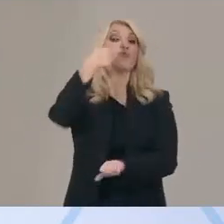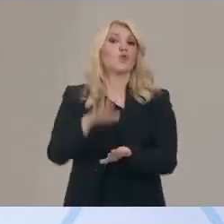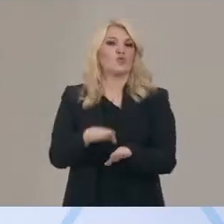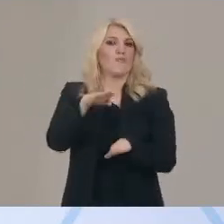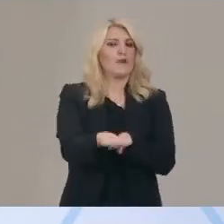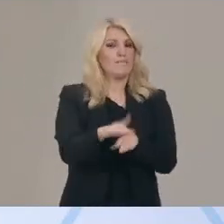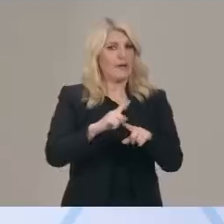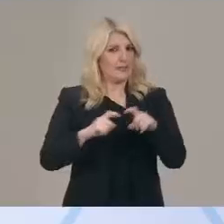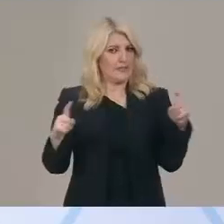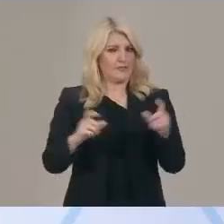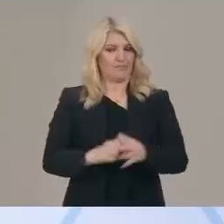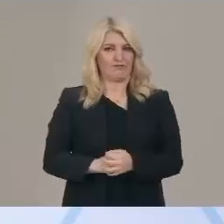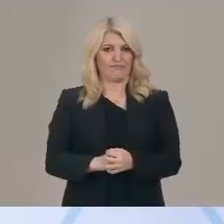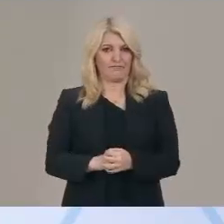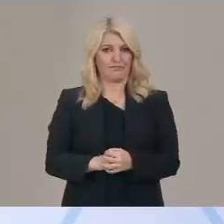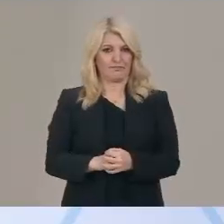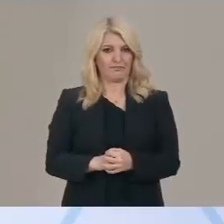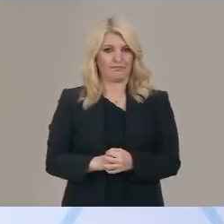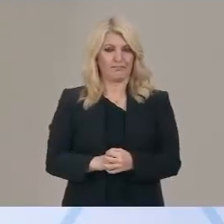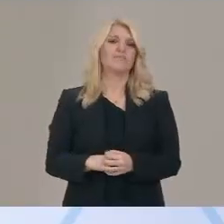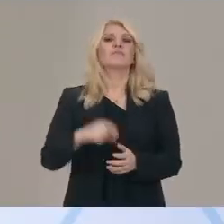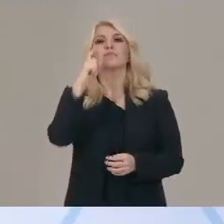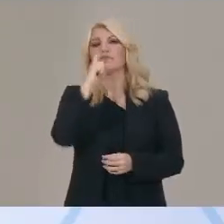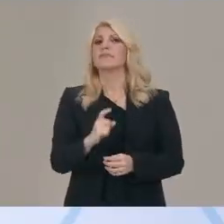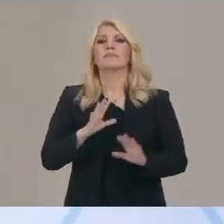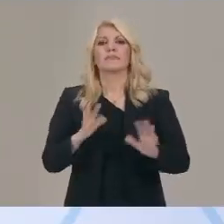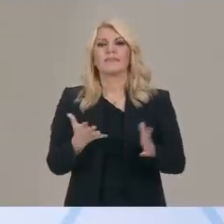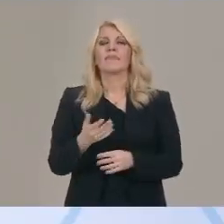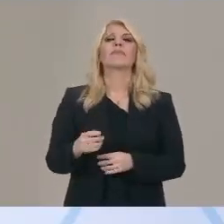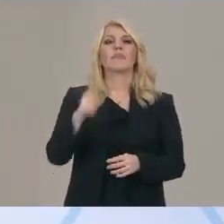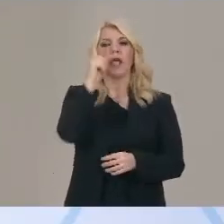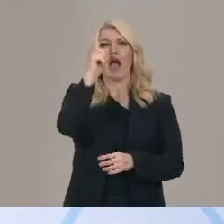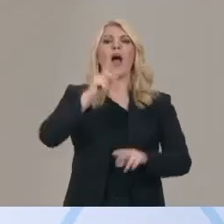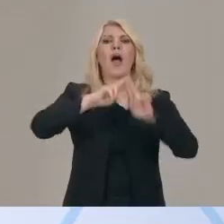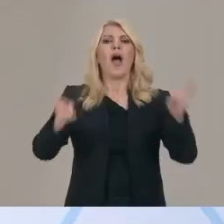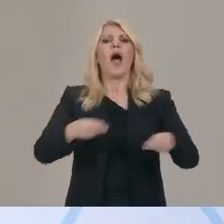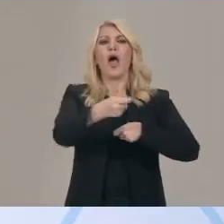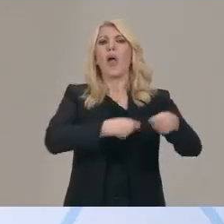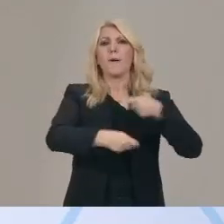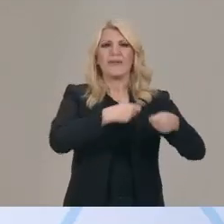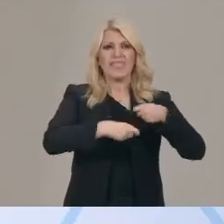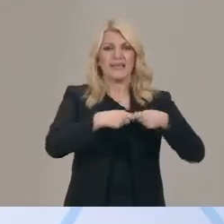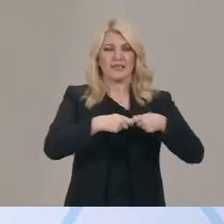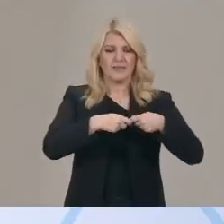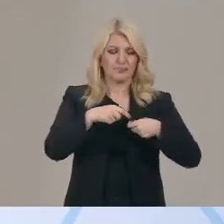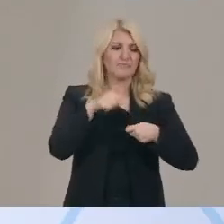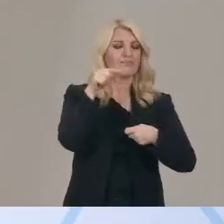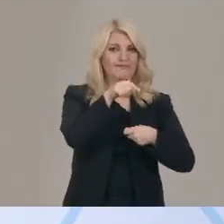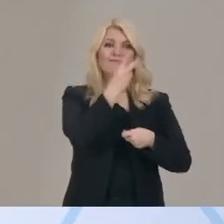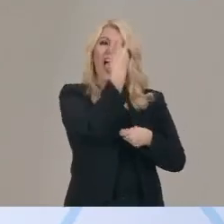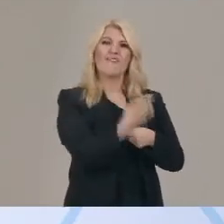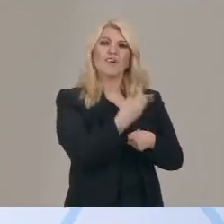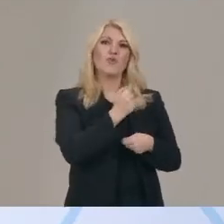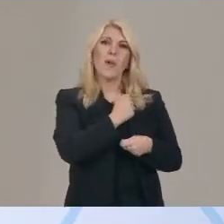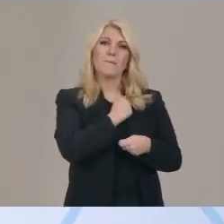Η καθολική δήλωση των εσόδων-εξόδων μιας επιχείρησης στο My Data από